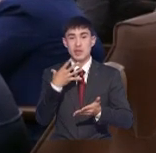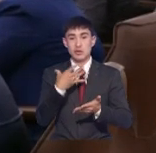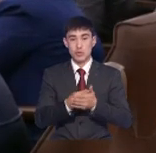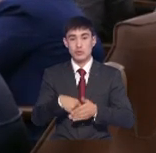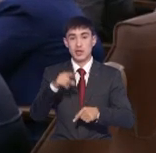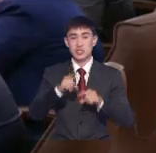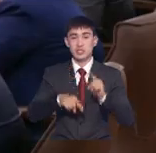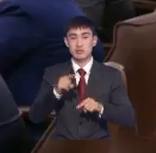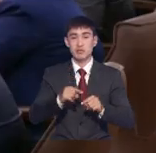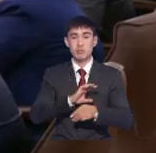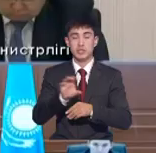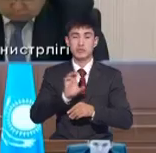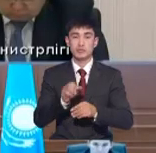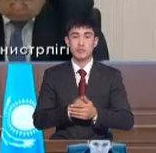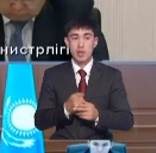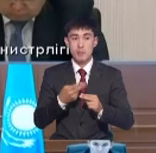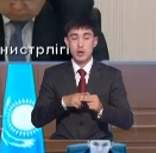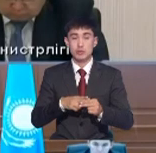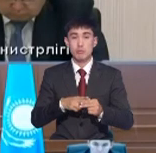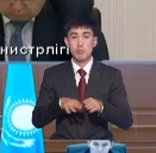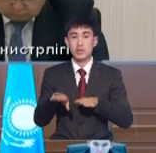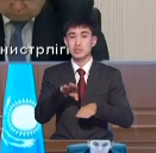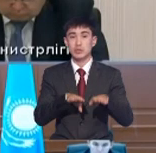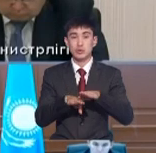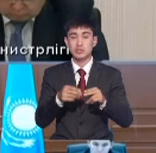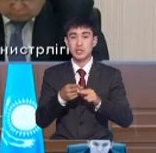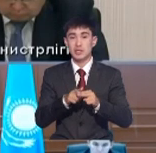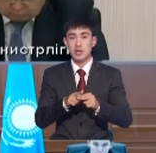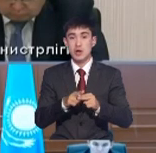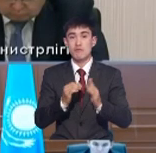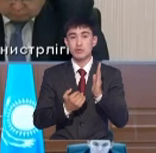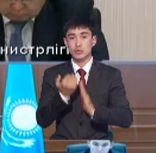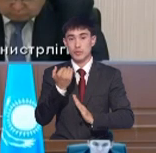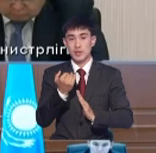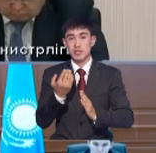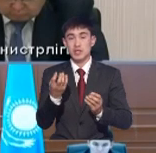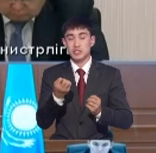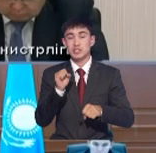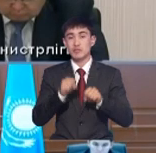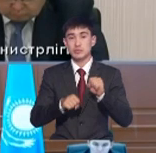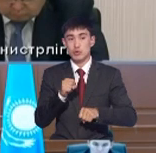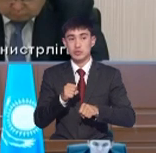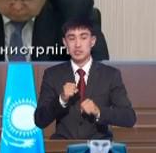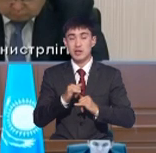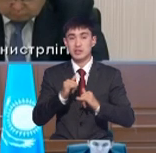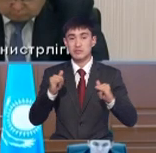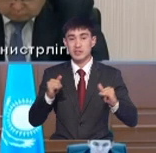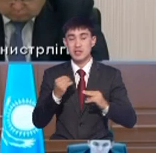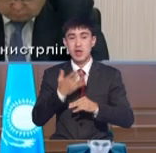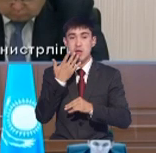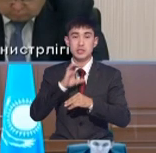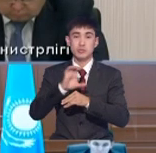долю отечественного производства поэтому потенциал роста этой отрасли очень высок также есть возможности для развития